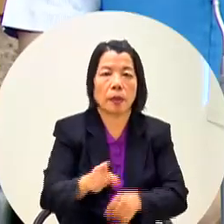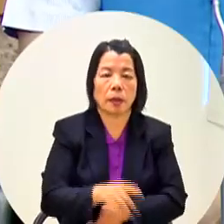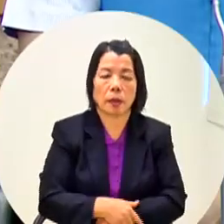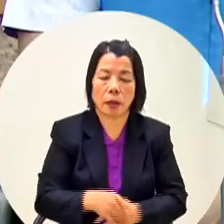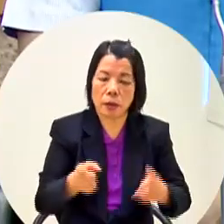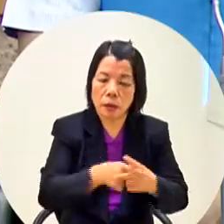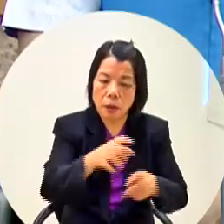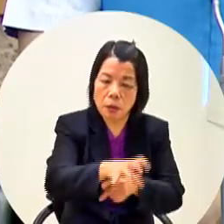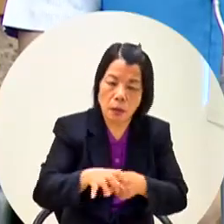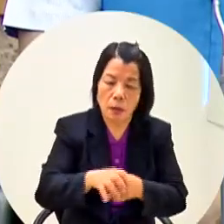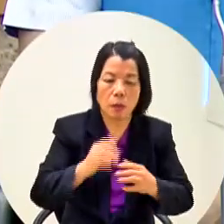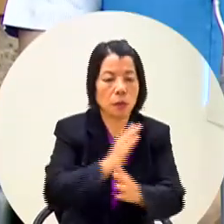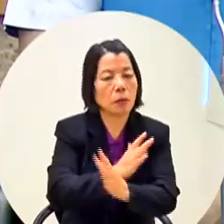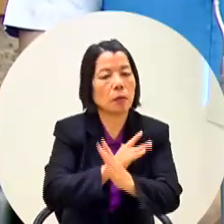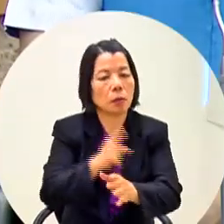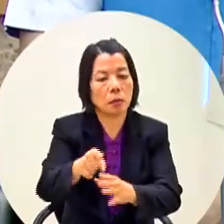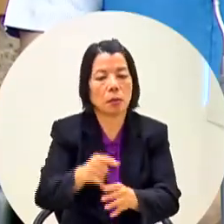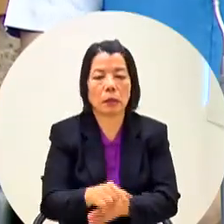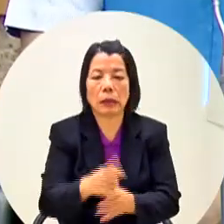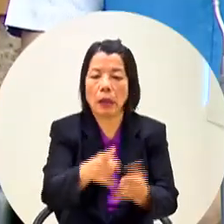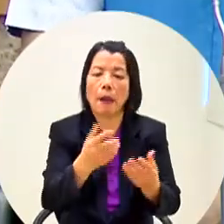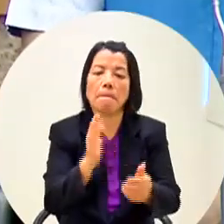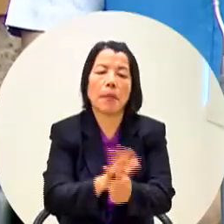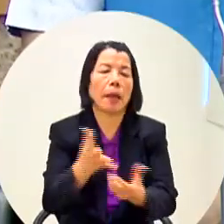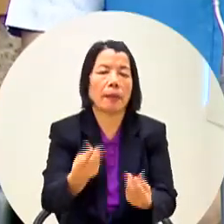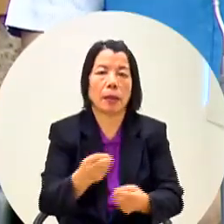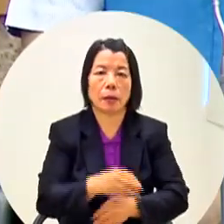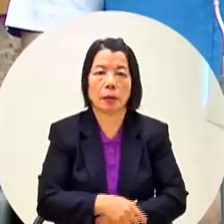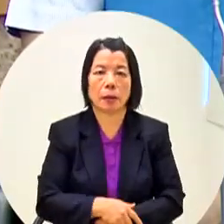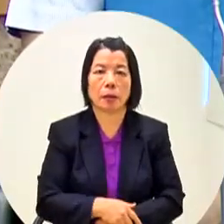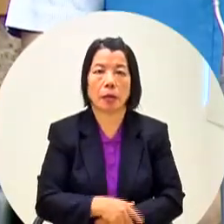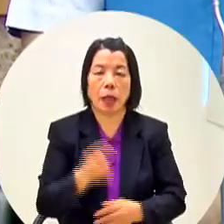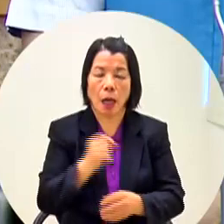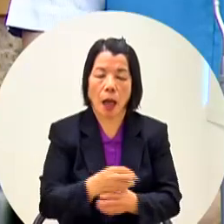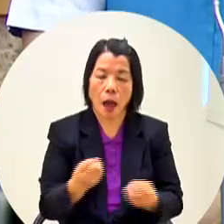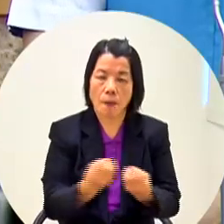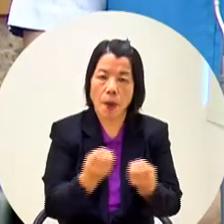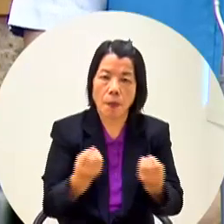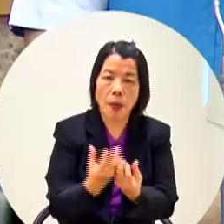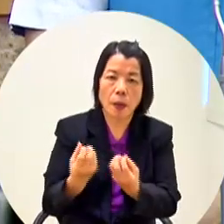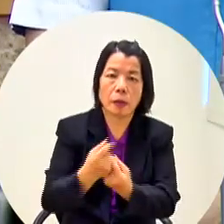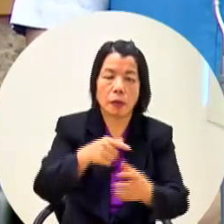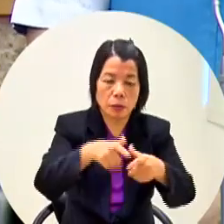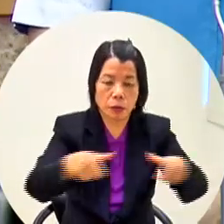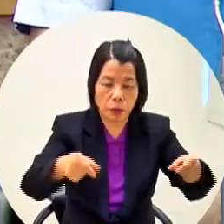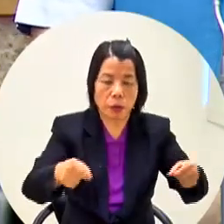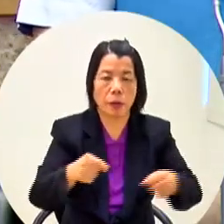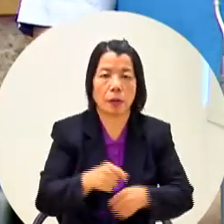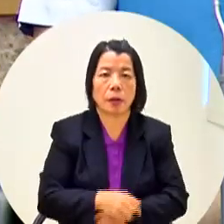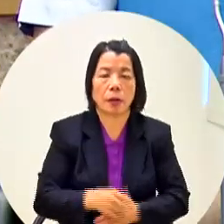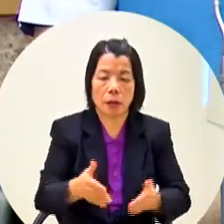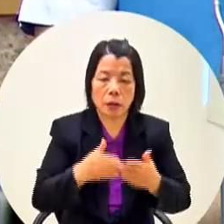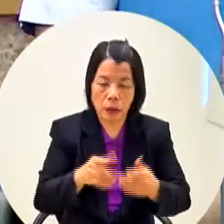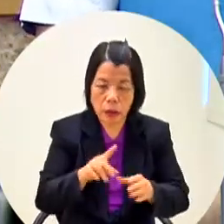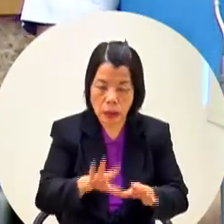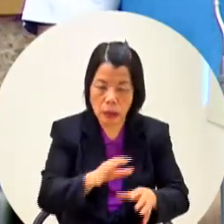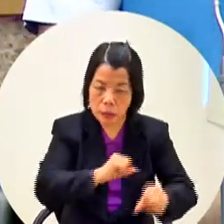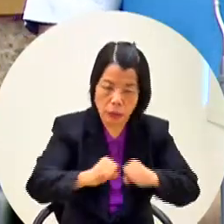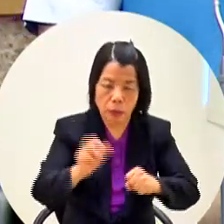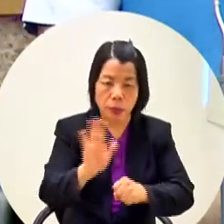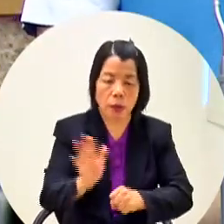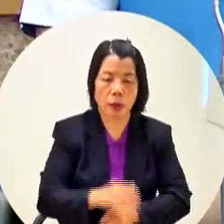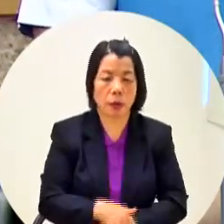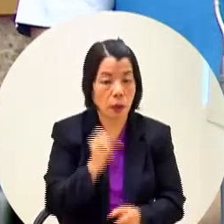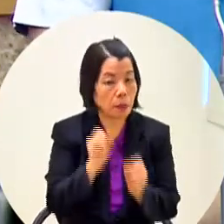市没办法受益。库碰券有它的优点跟缺点，它的乘数效果比较强，但是因为你要消